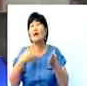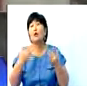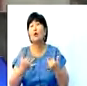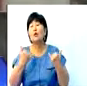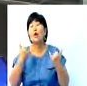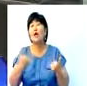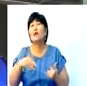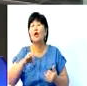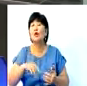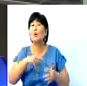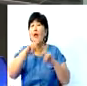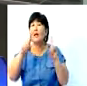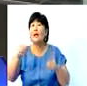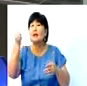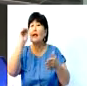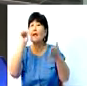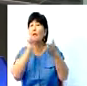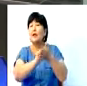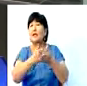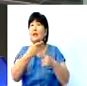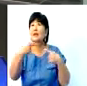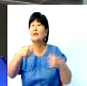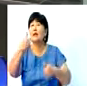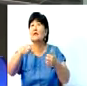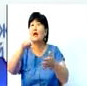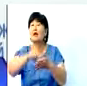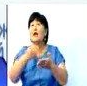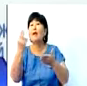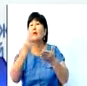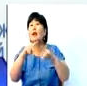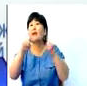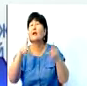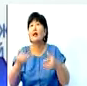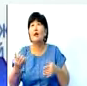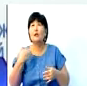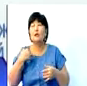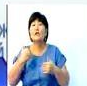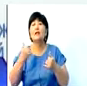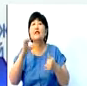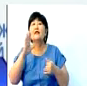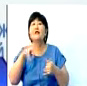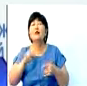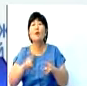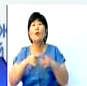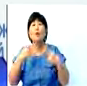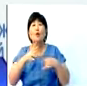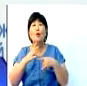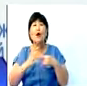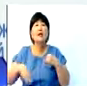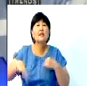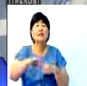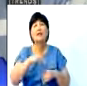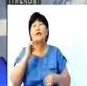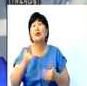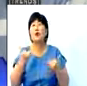арналған төлтаңбаны дайындауға кез келген тұрғын қатыса алады. Басты мақсат төлтаңба қаланың ресми символы болғандықтан, онда туған жердің тарихы